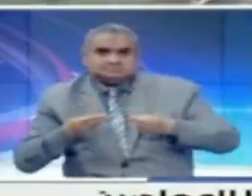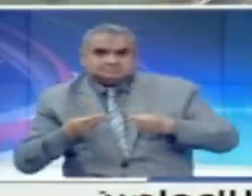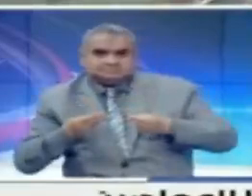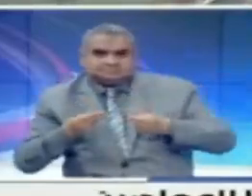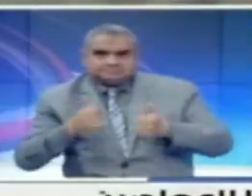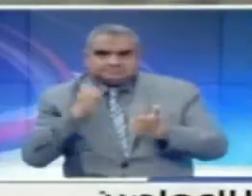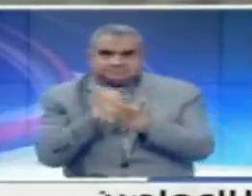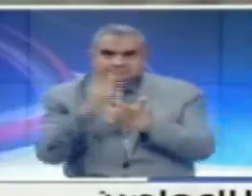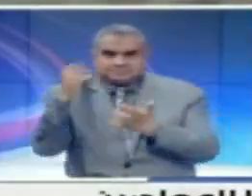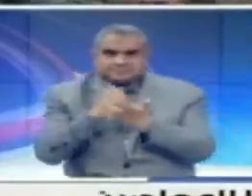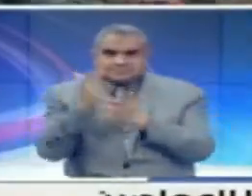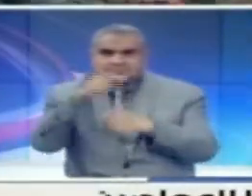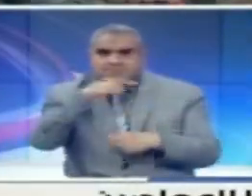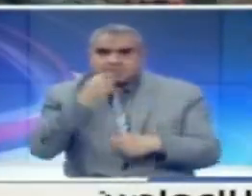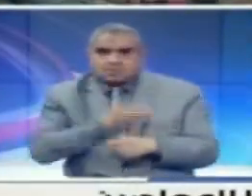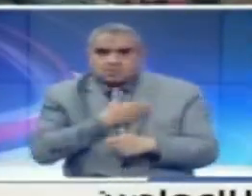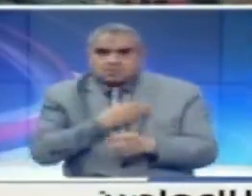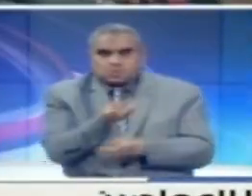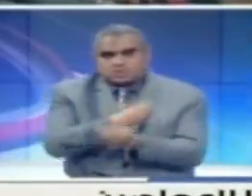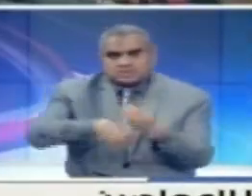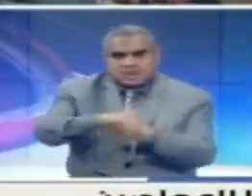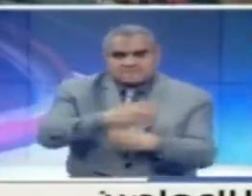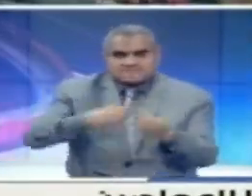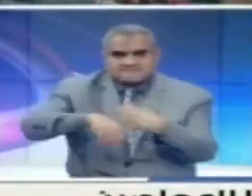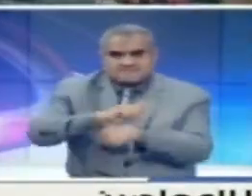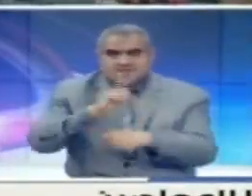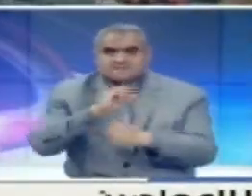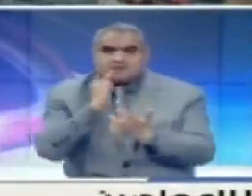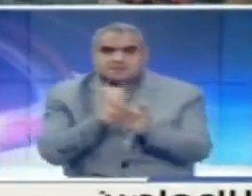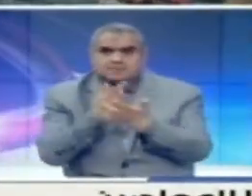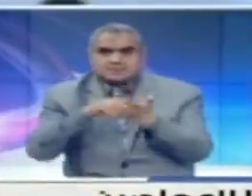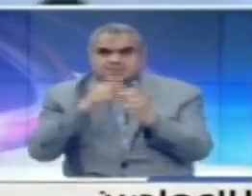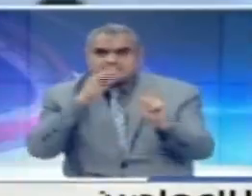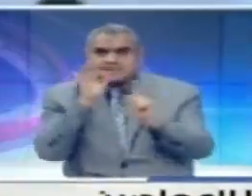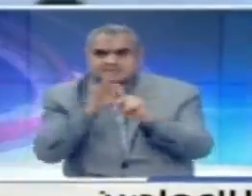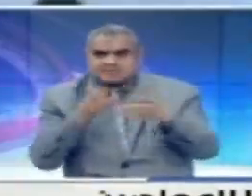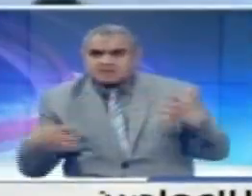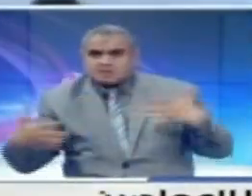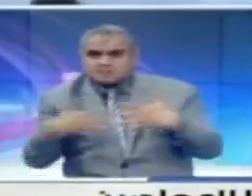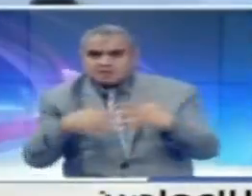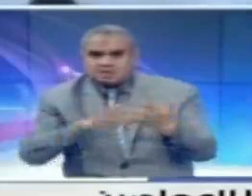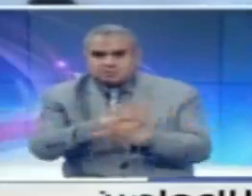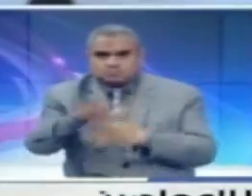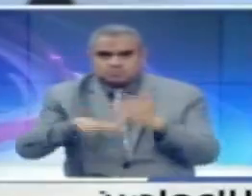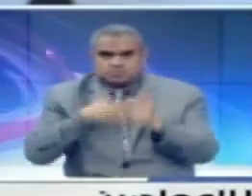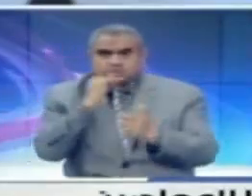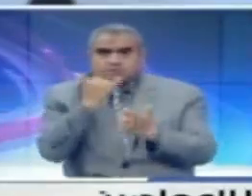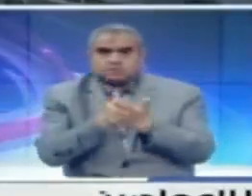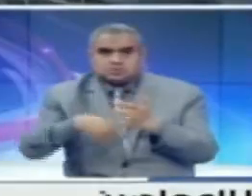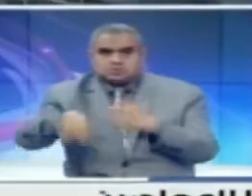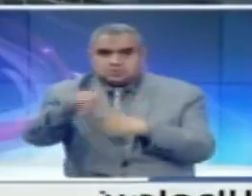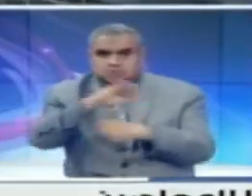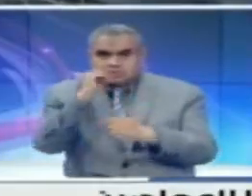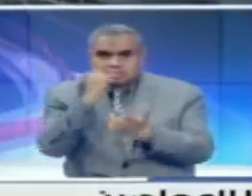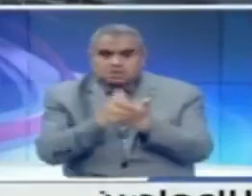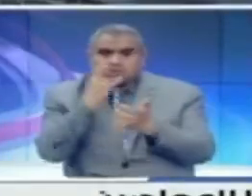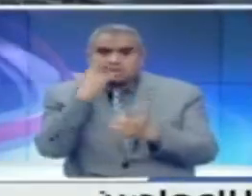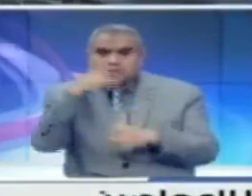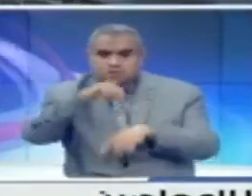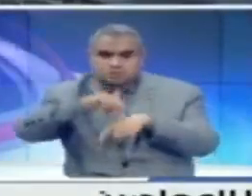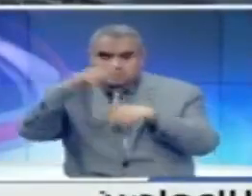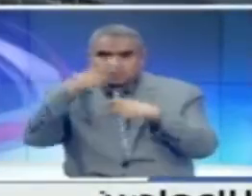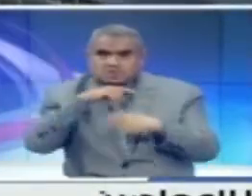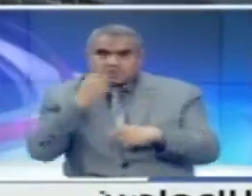أسماه باستغلال بيلاروسيا للمهاجرين لتحقيق أهداف سياسية، مشيرا إلى أن قوات الأمن البيلاروسية